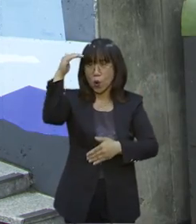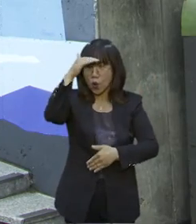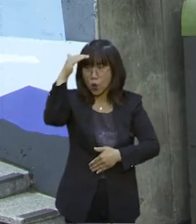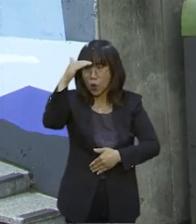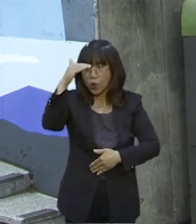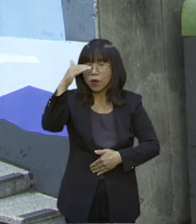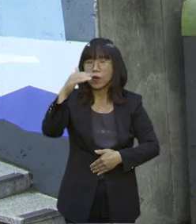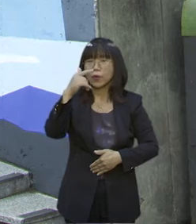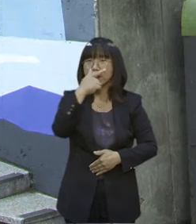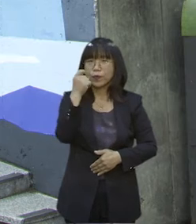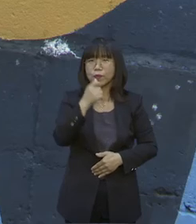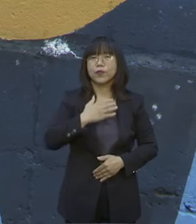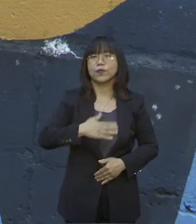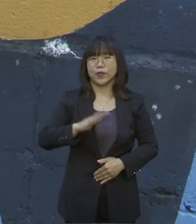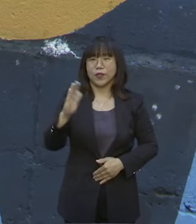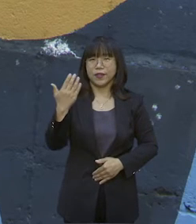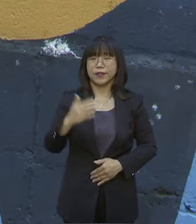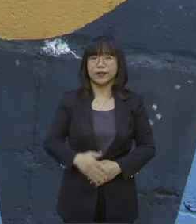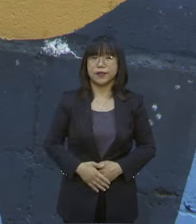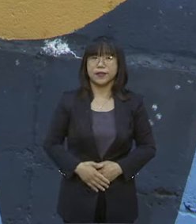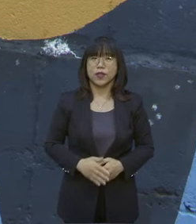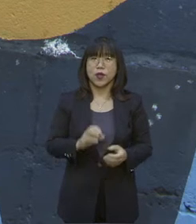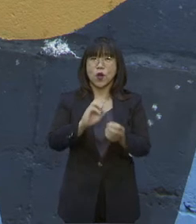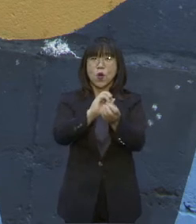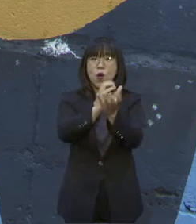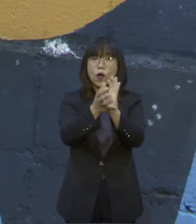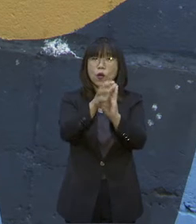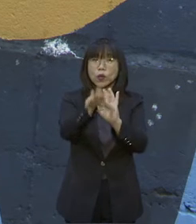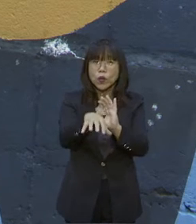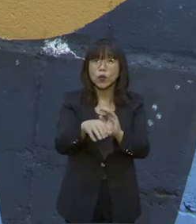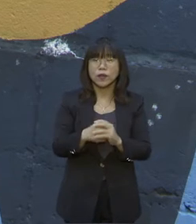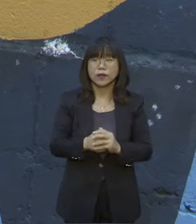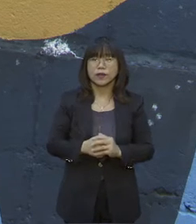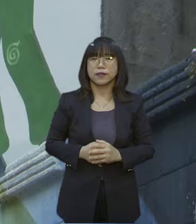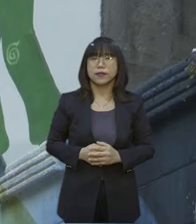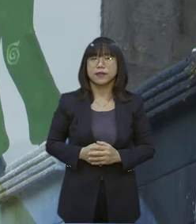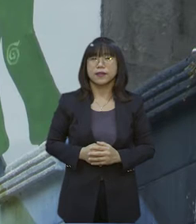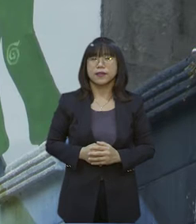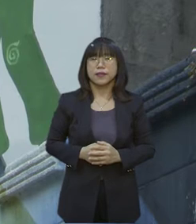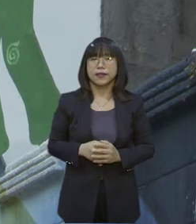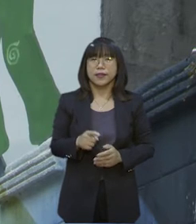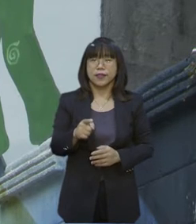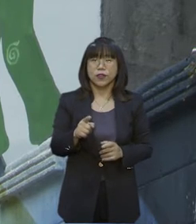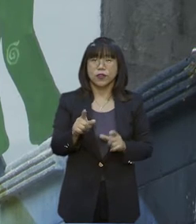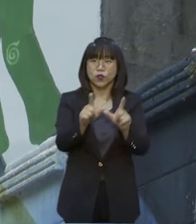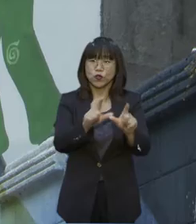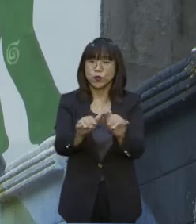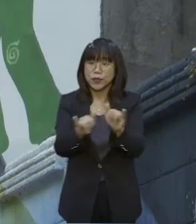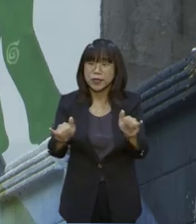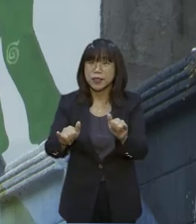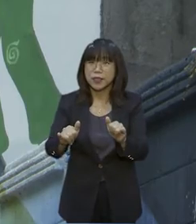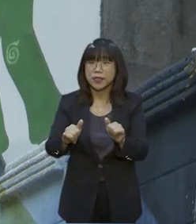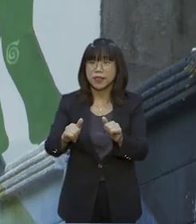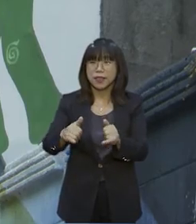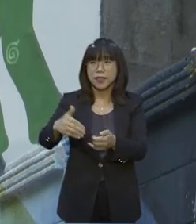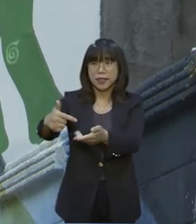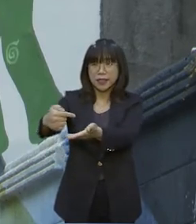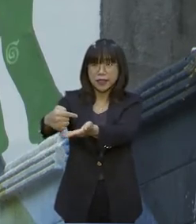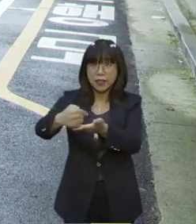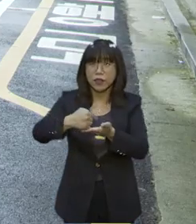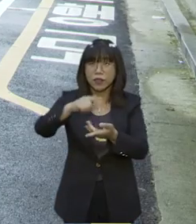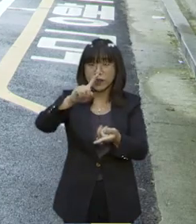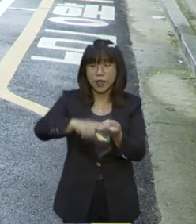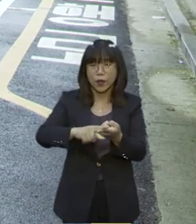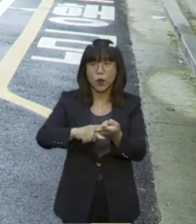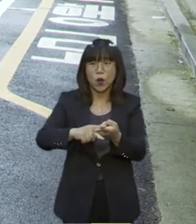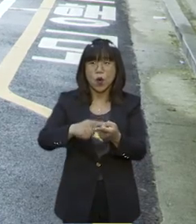수 있습니다. 화곡동 오래된 골목도 새롭게 태어났습니다. 주민들의 의견을 반영해 범죄 예방에